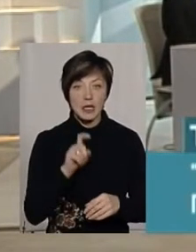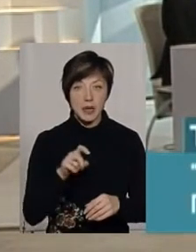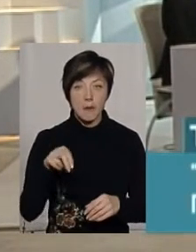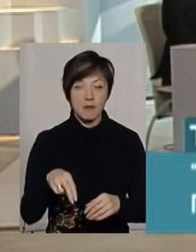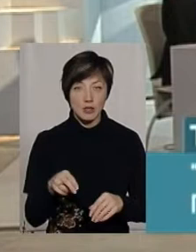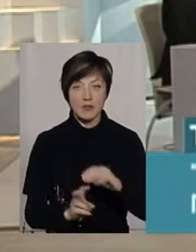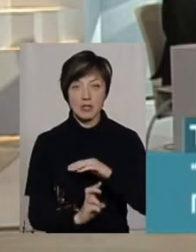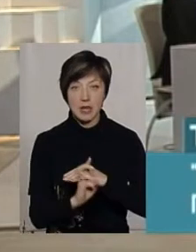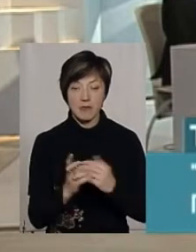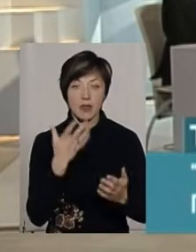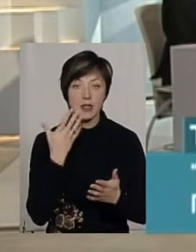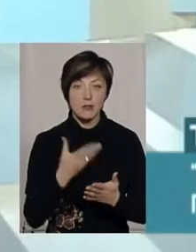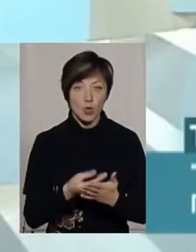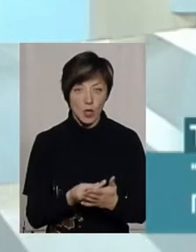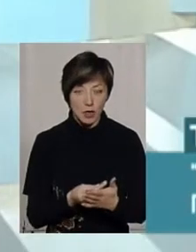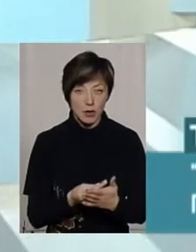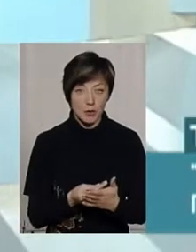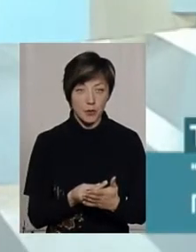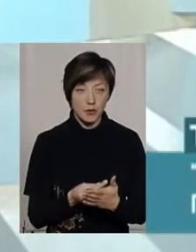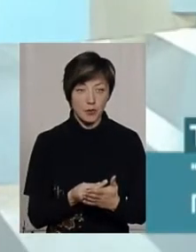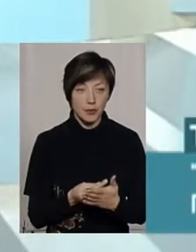церква, на своїх